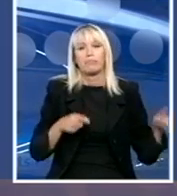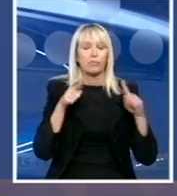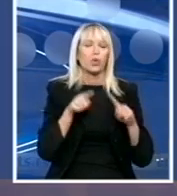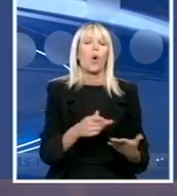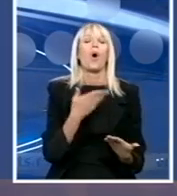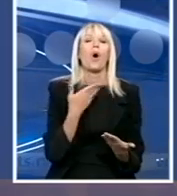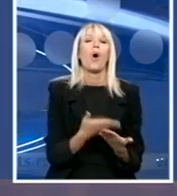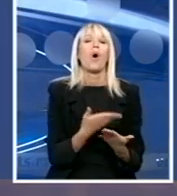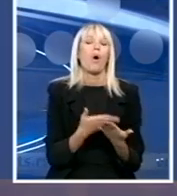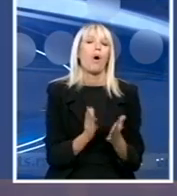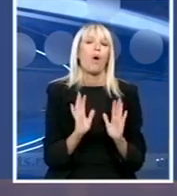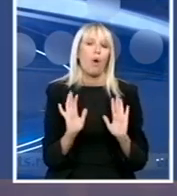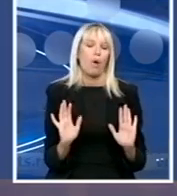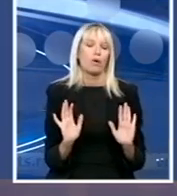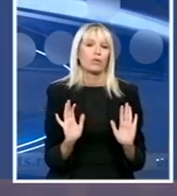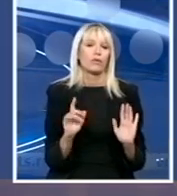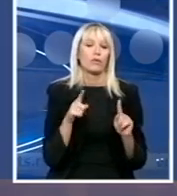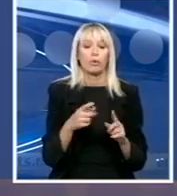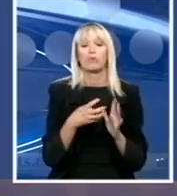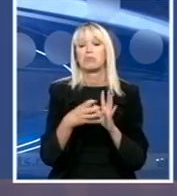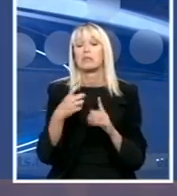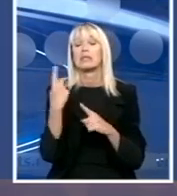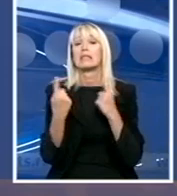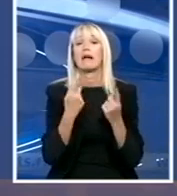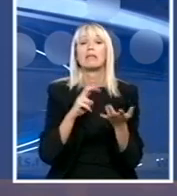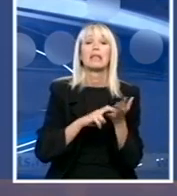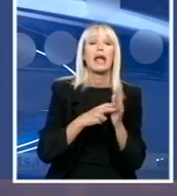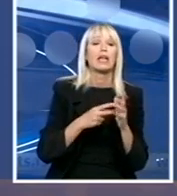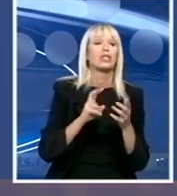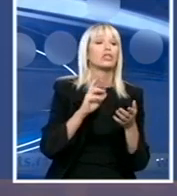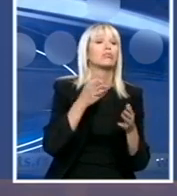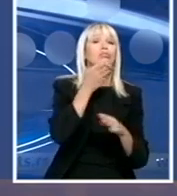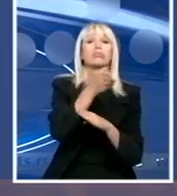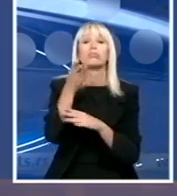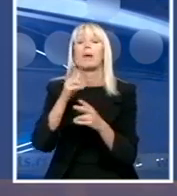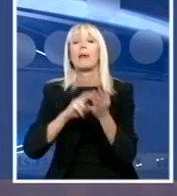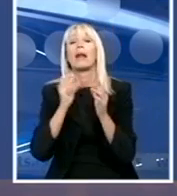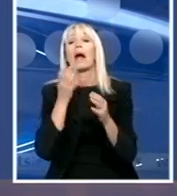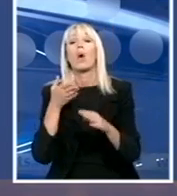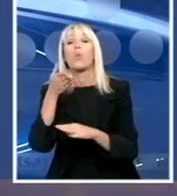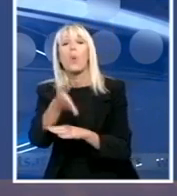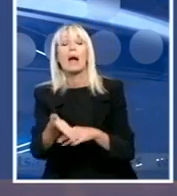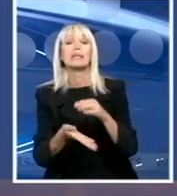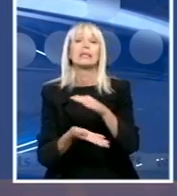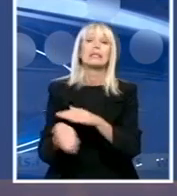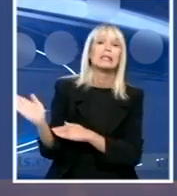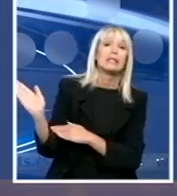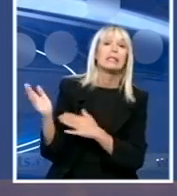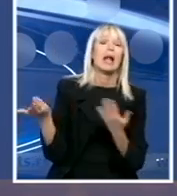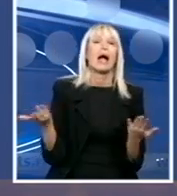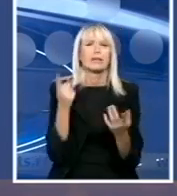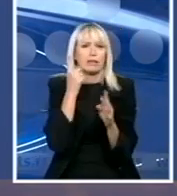bude različitih tehničkih organizacija prilikom ulaska, izlaska, znate, kada smo skloni da se